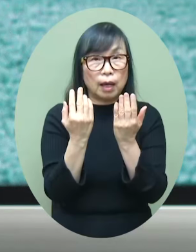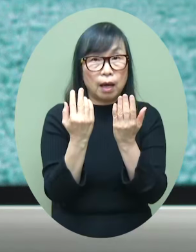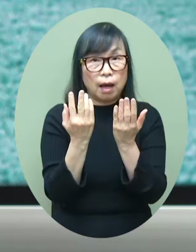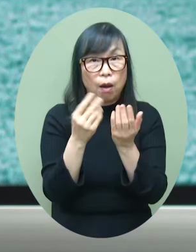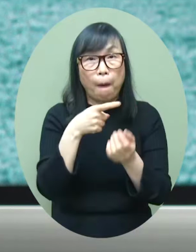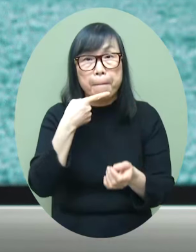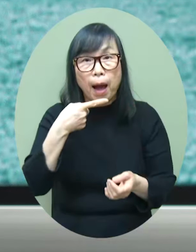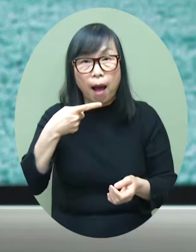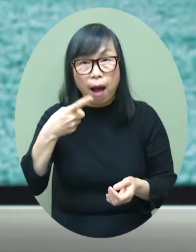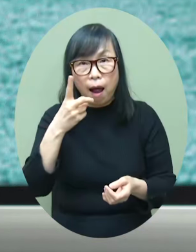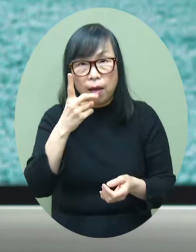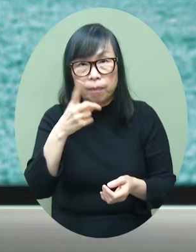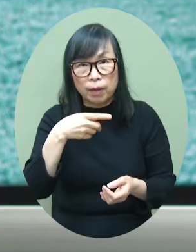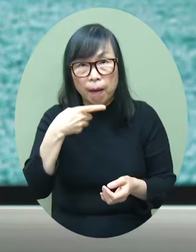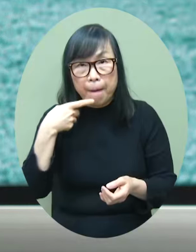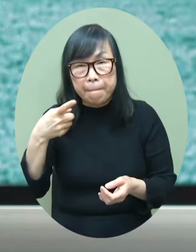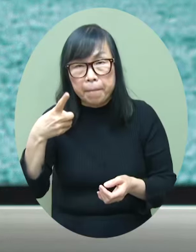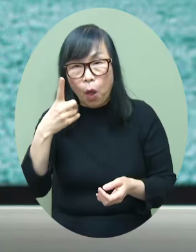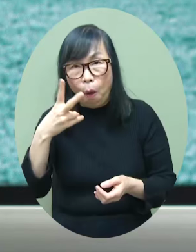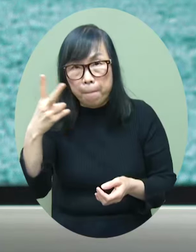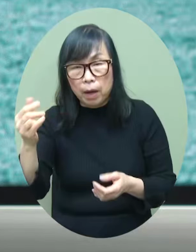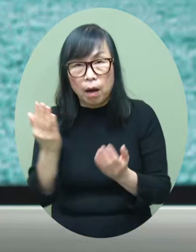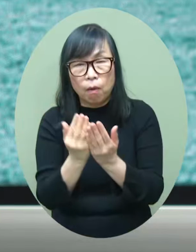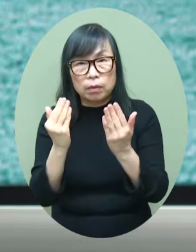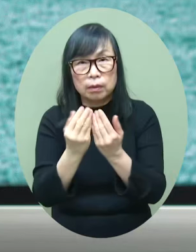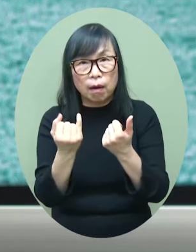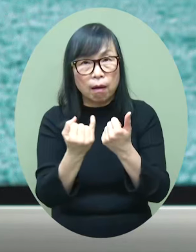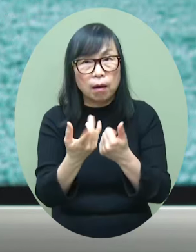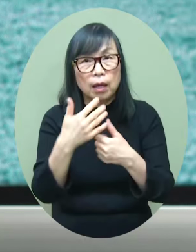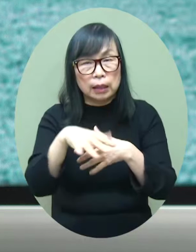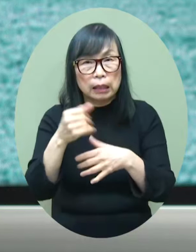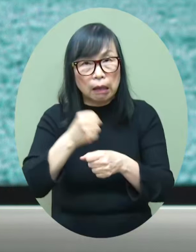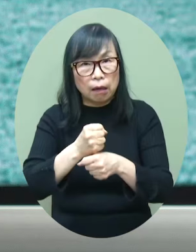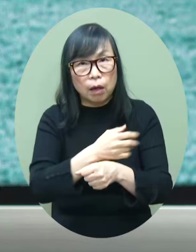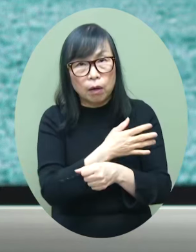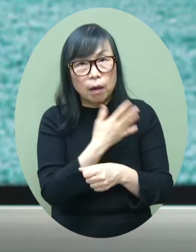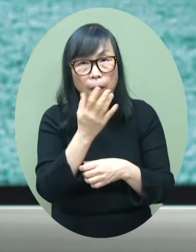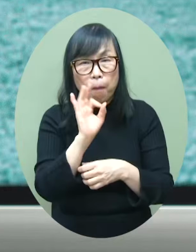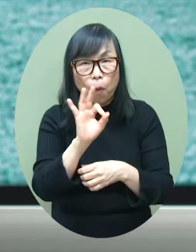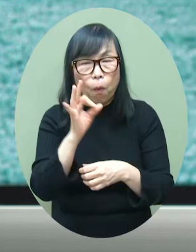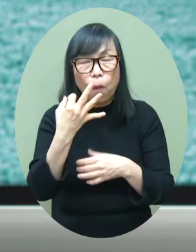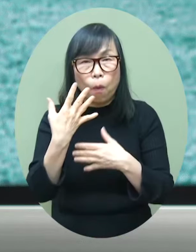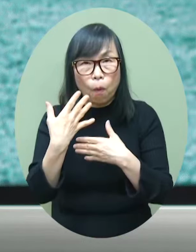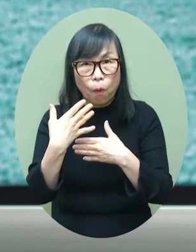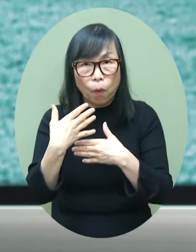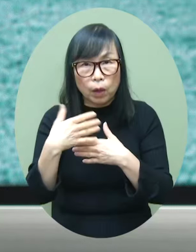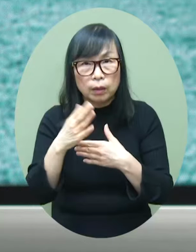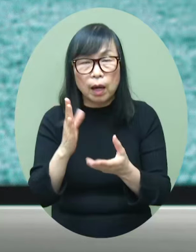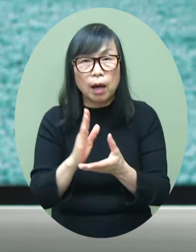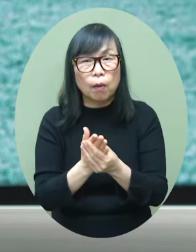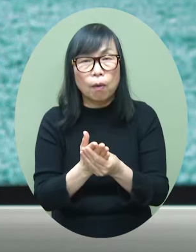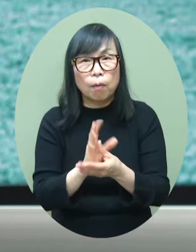2班嘅學生啦，嗰間學校啦，同埋其他嘅教職員咧就冇其他嘅個案